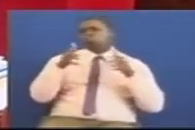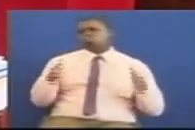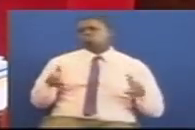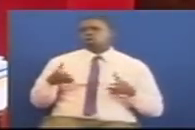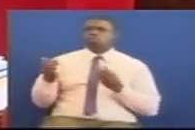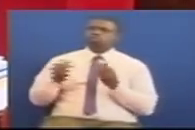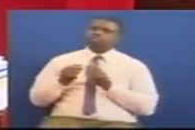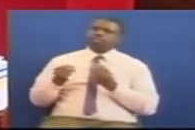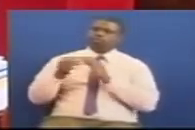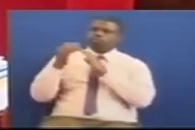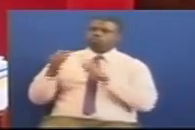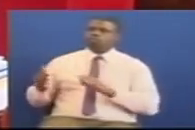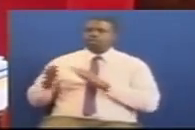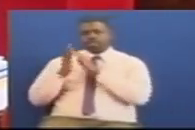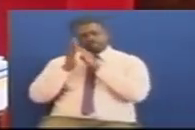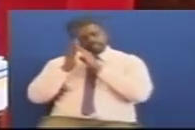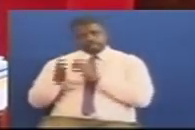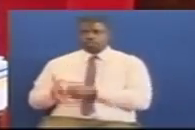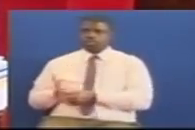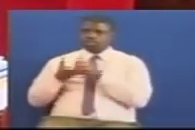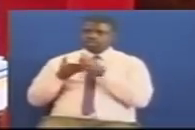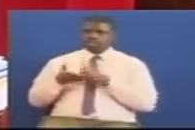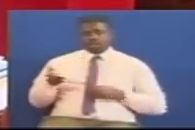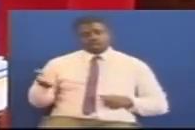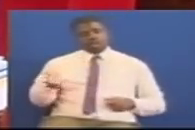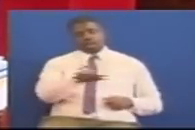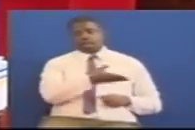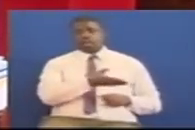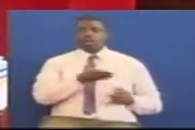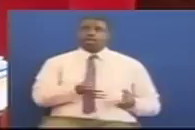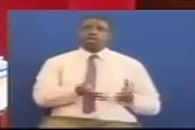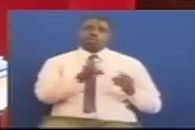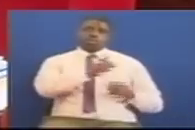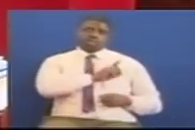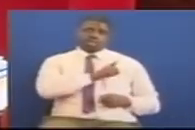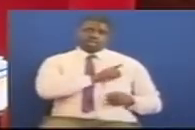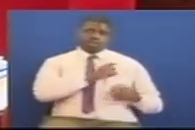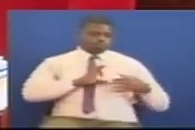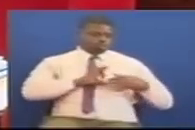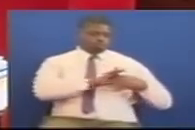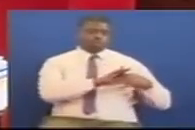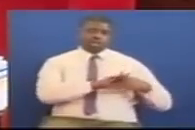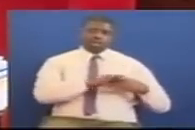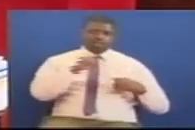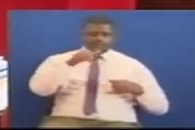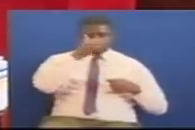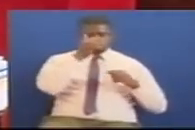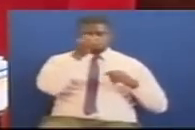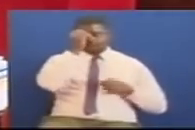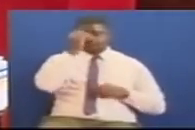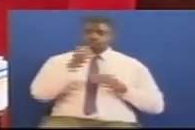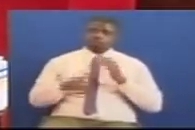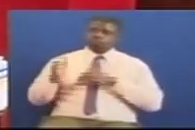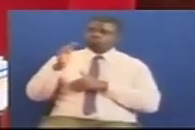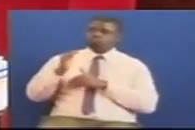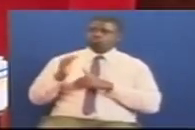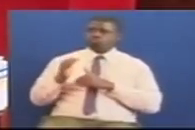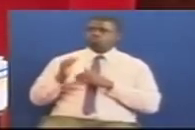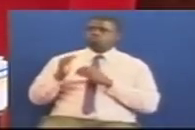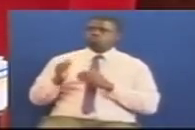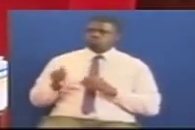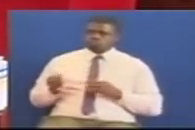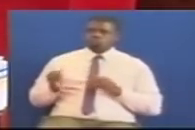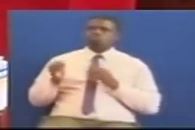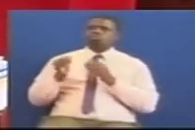mabweni ambayo yangewasaidia wasichana hawa kuweza kujiunga na vyuo vya elimu ya juu ili kuweza kuweka ule